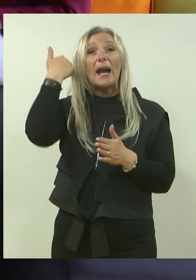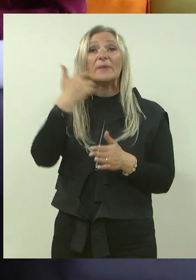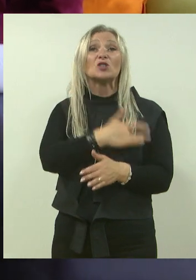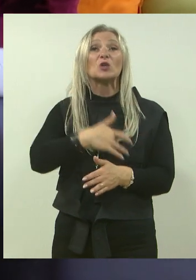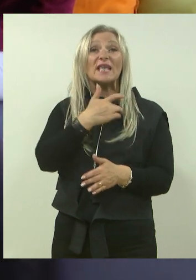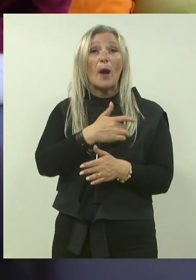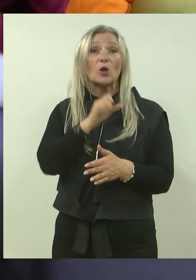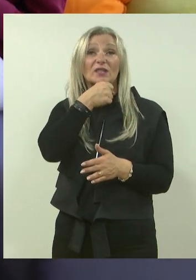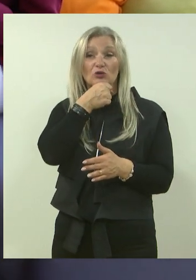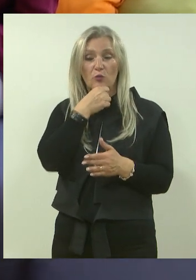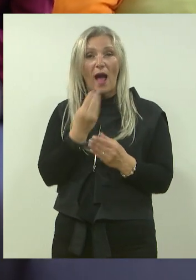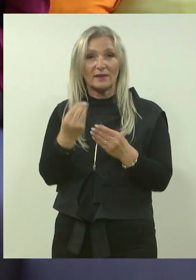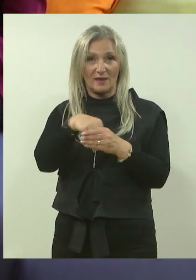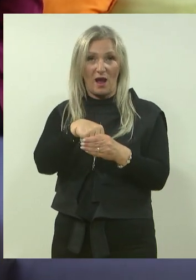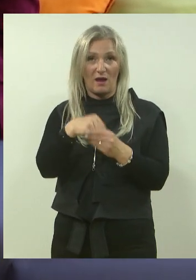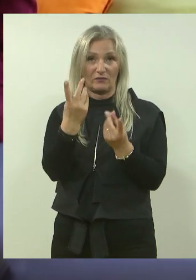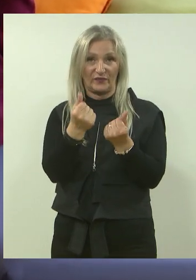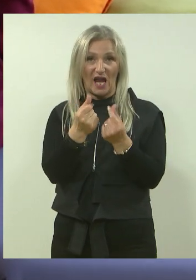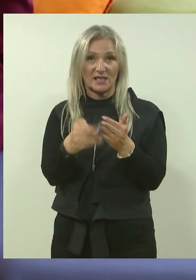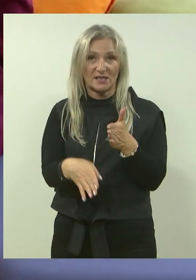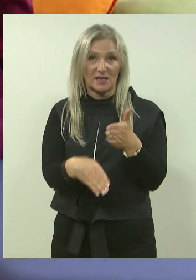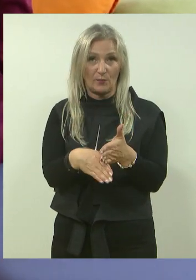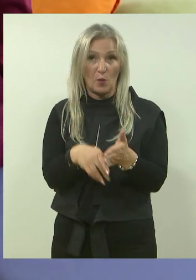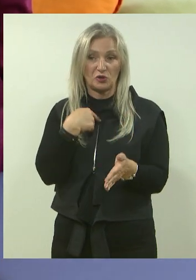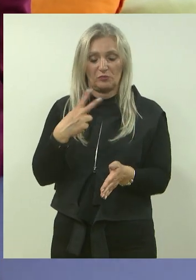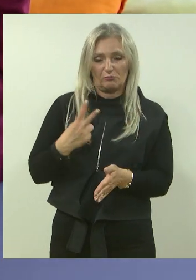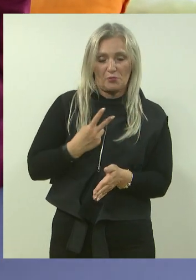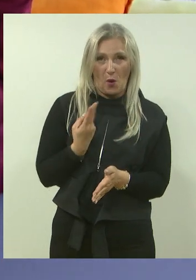dio izrade. Jer eto, to mi je isto bio dodatni ponos